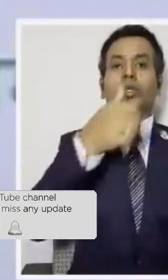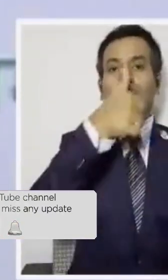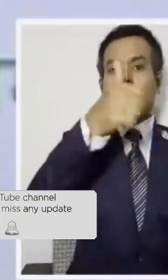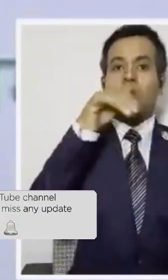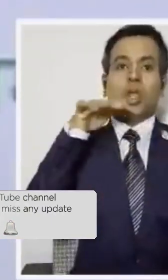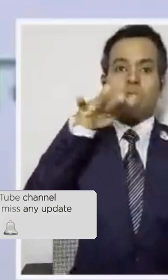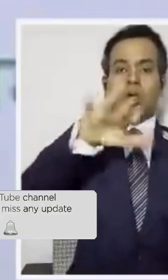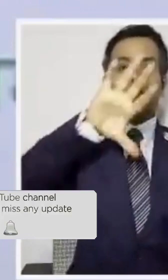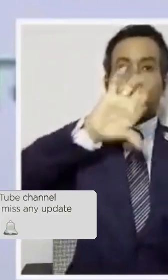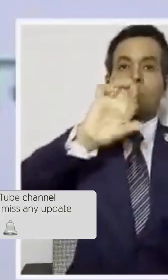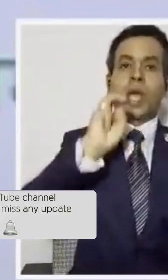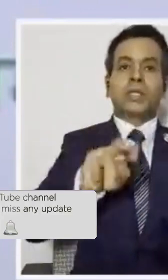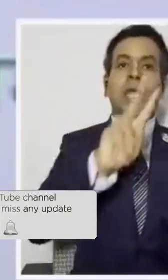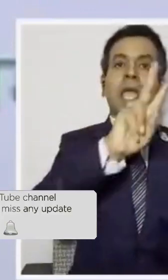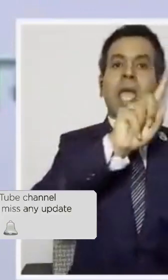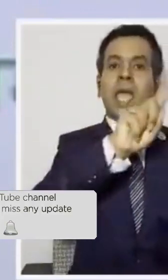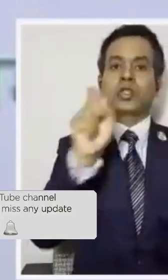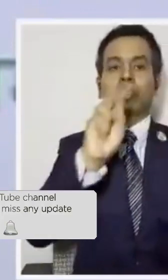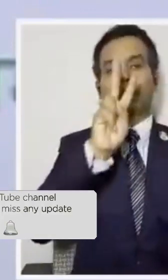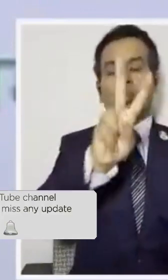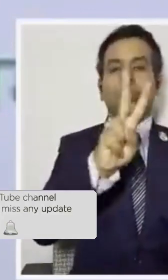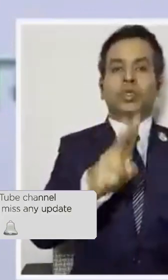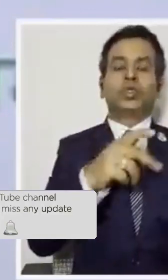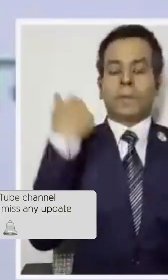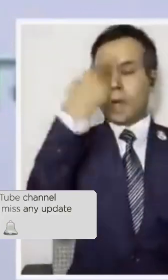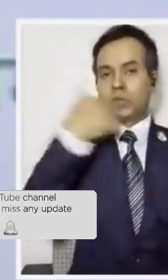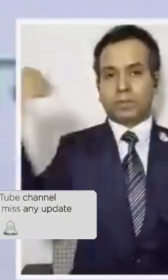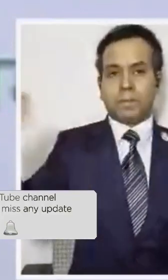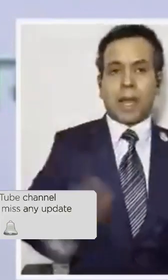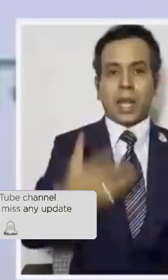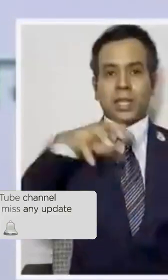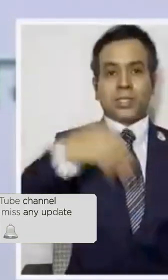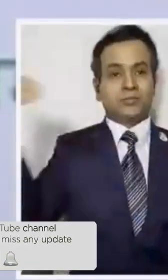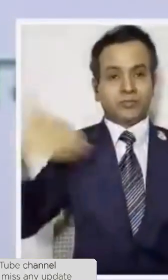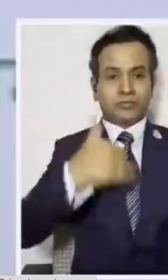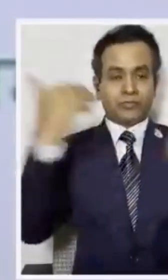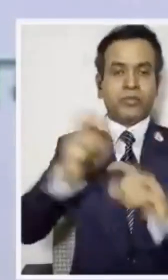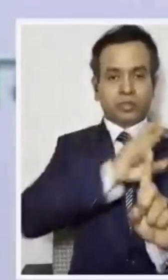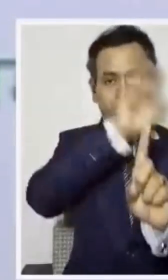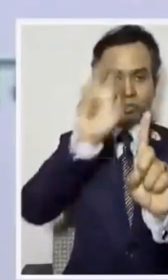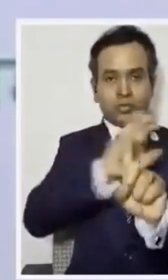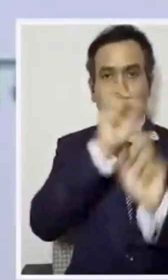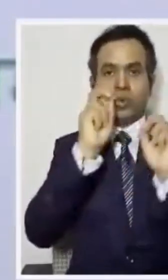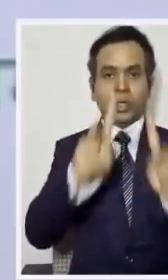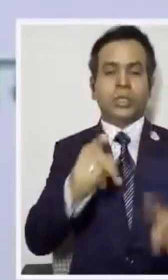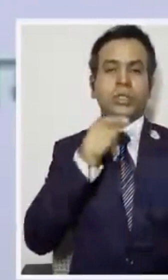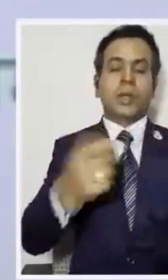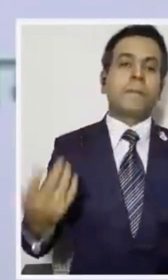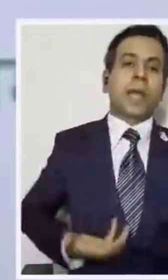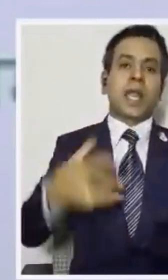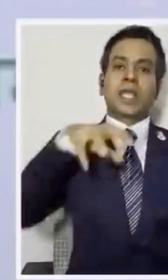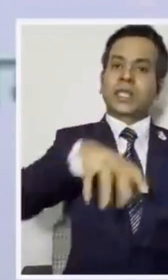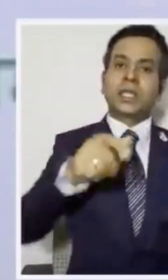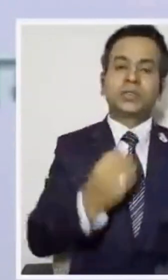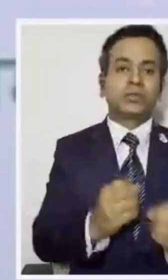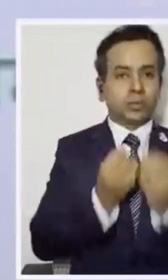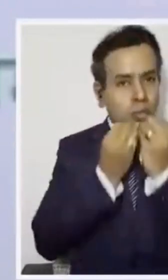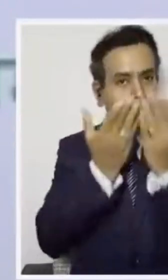এই ছিল বাংলাদেশের গত 24 ঘন্টা এবং এ পর্যন্ত পরিস্থিতি। দক্ষিণ এশিয়ার দিকে দেখি, 24 ঘন্টায় শনাক্ত